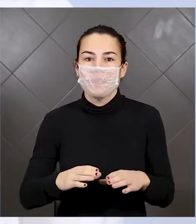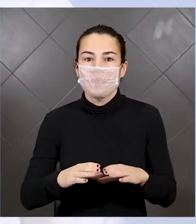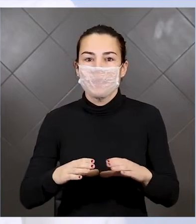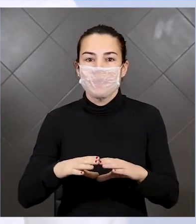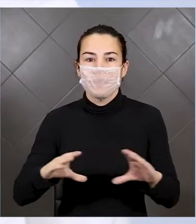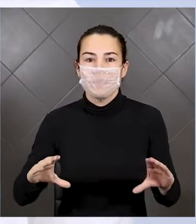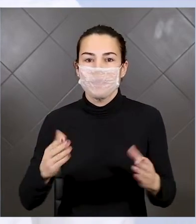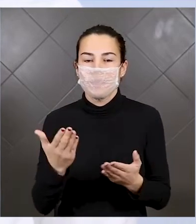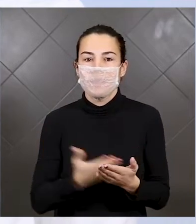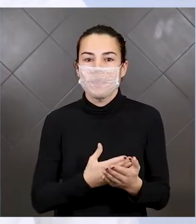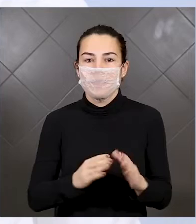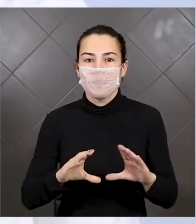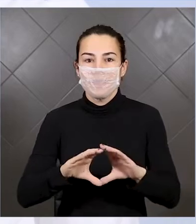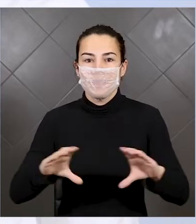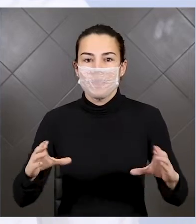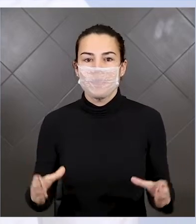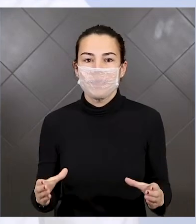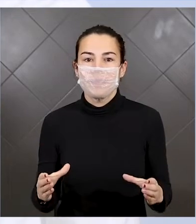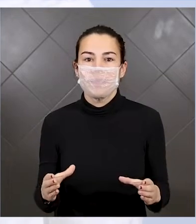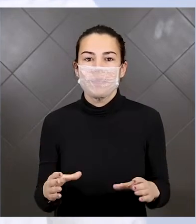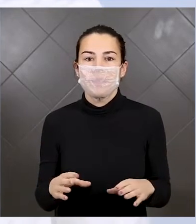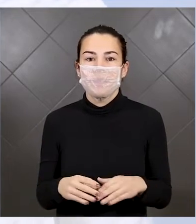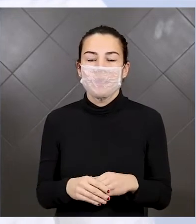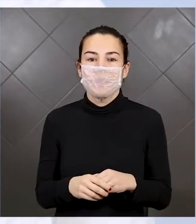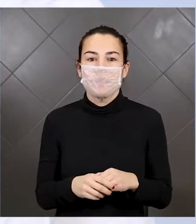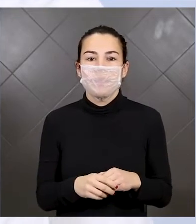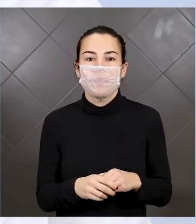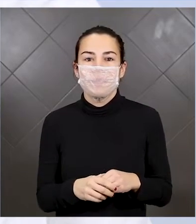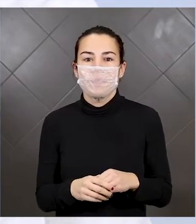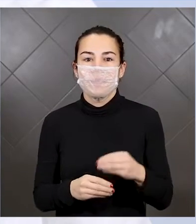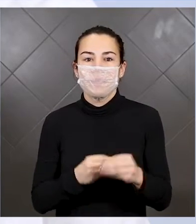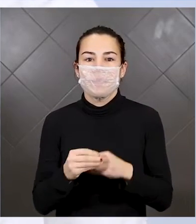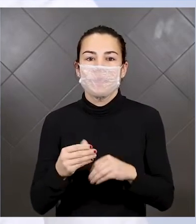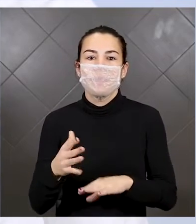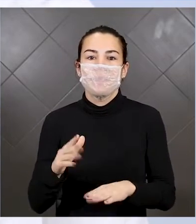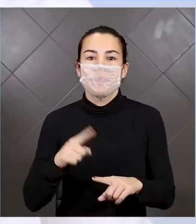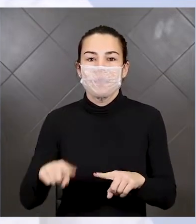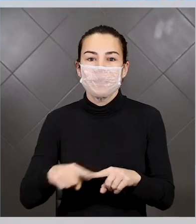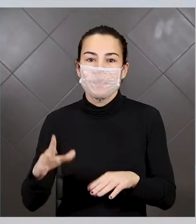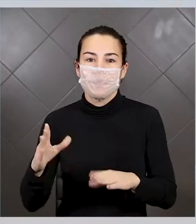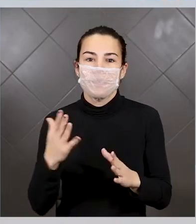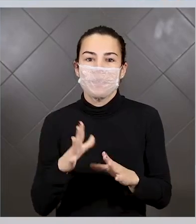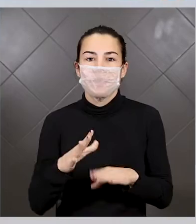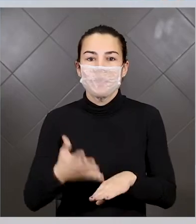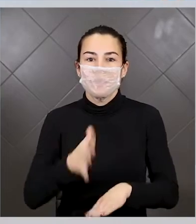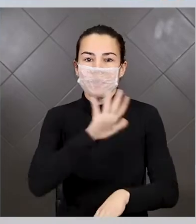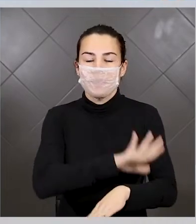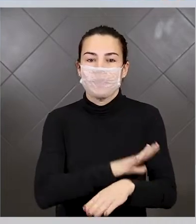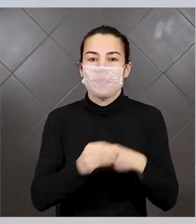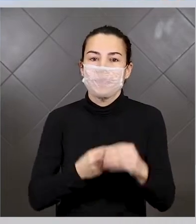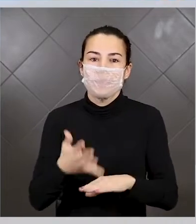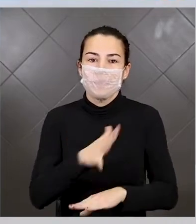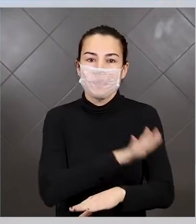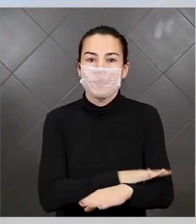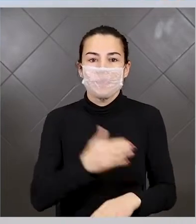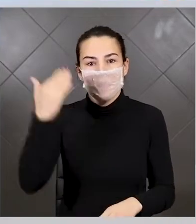motlle és un producte, una beguda aquosa que se fa a Mallorca des de fa 100 anys. I en el nostre poble ja en tenim